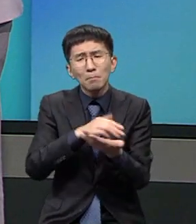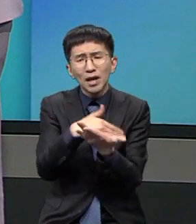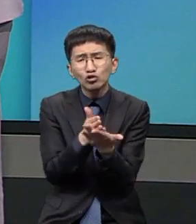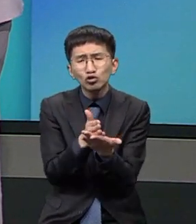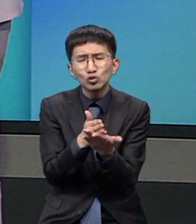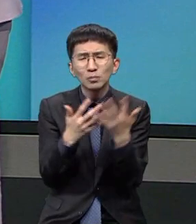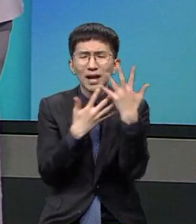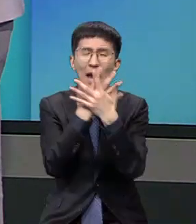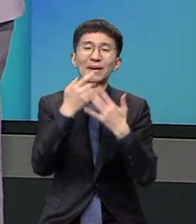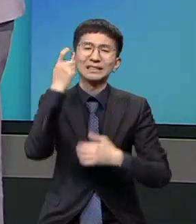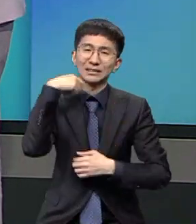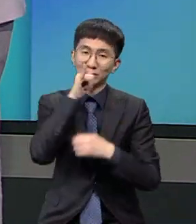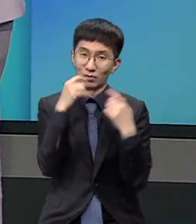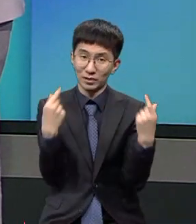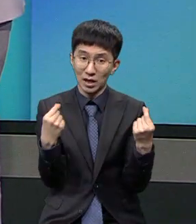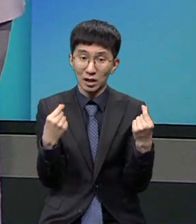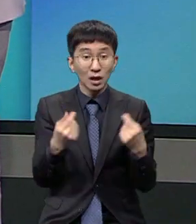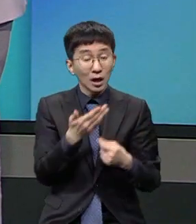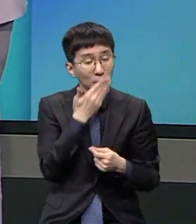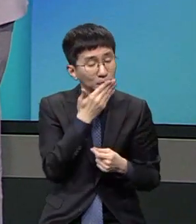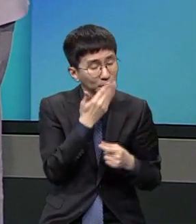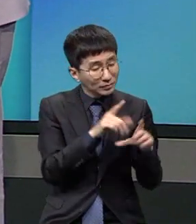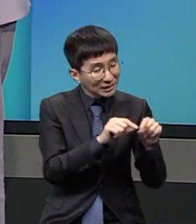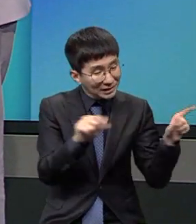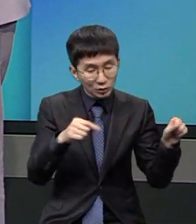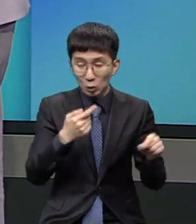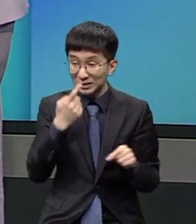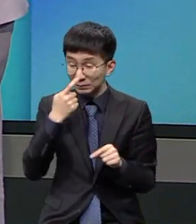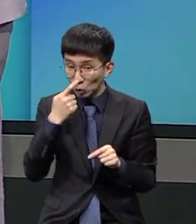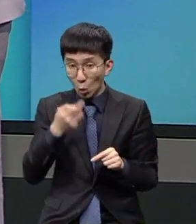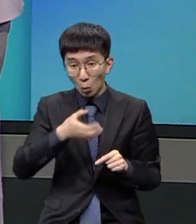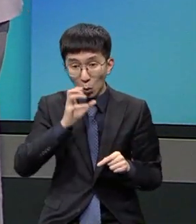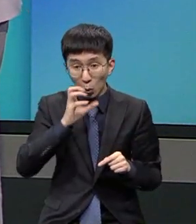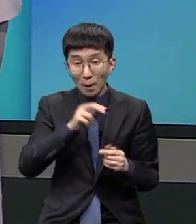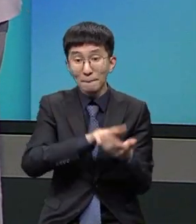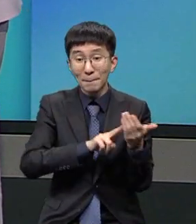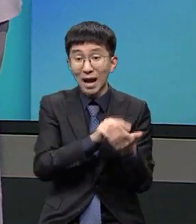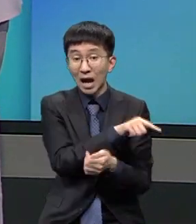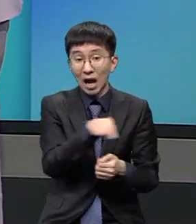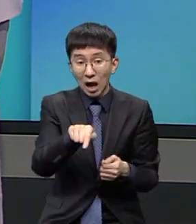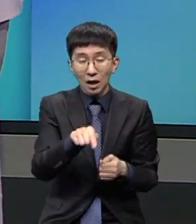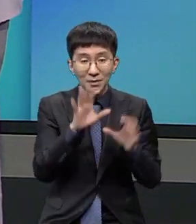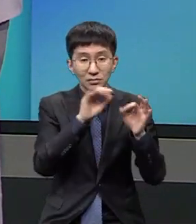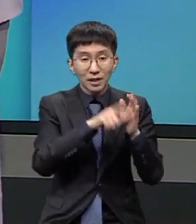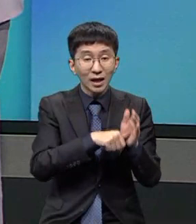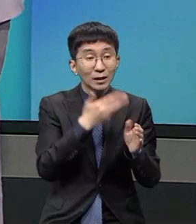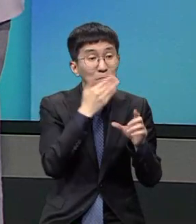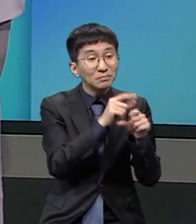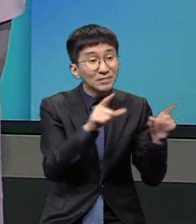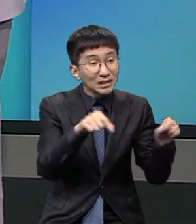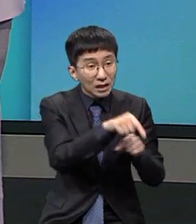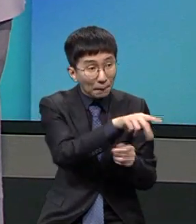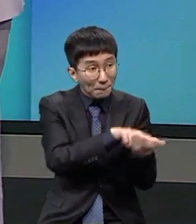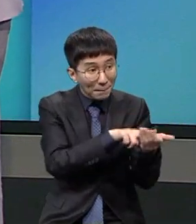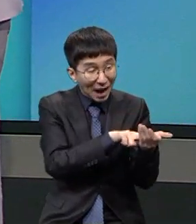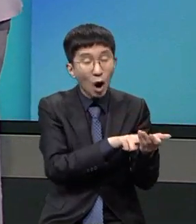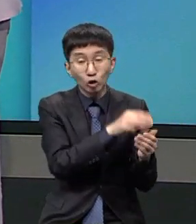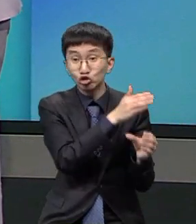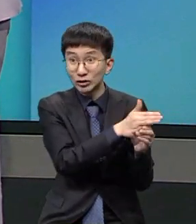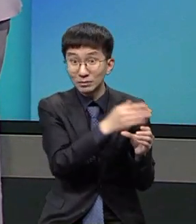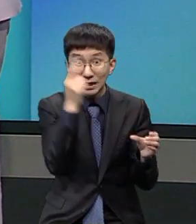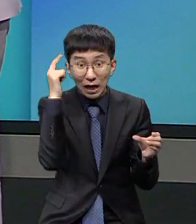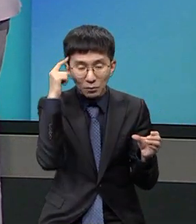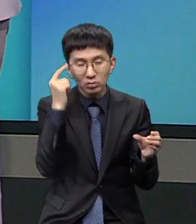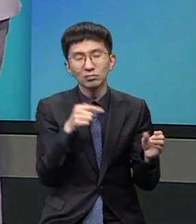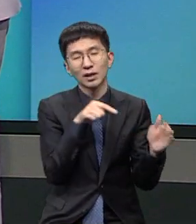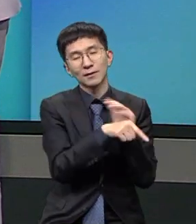애매합니다. 음식과 음료를 모두 파는 브런치 카페는 음식을 주 메뉴로 보면 매장을 이용할 수 있지만 음료를 주